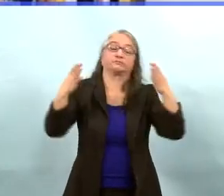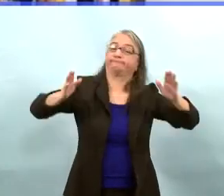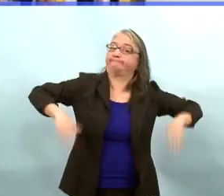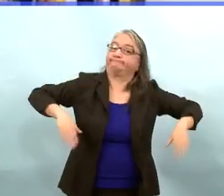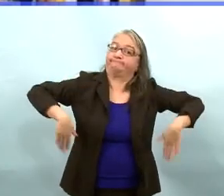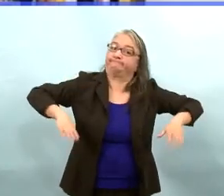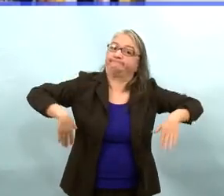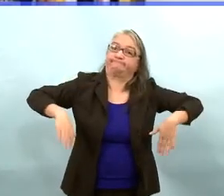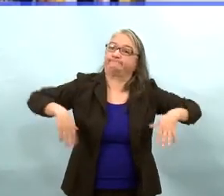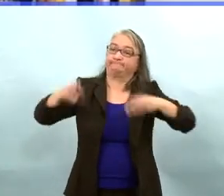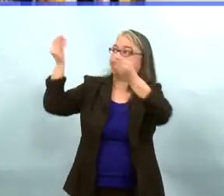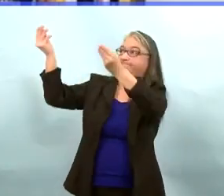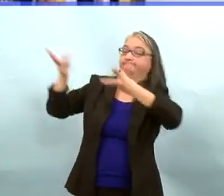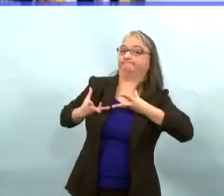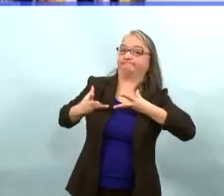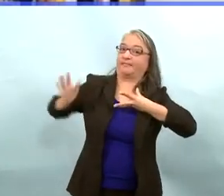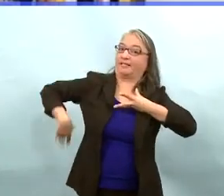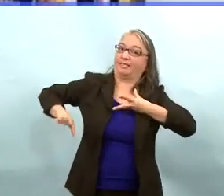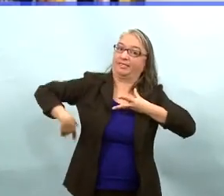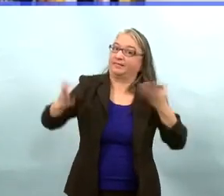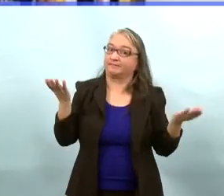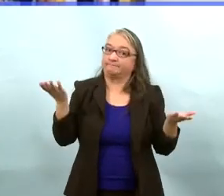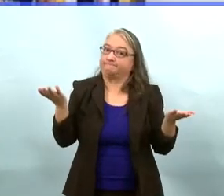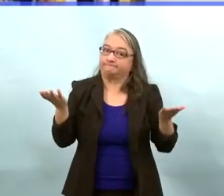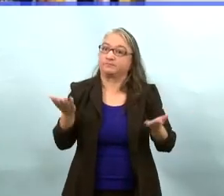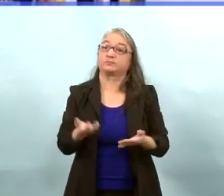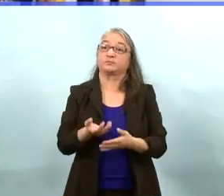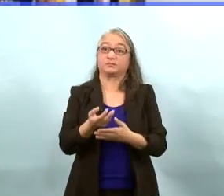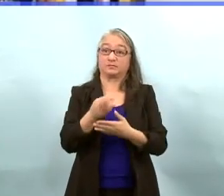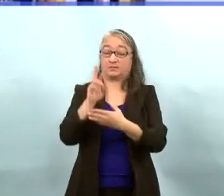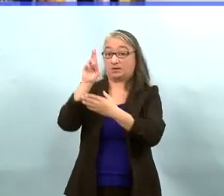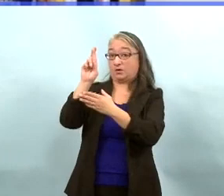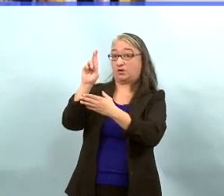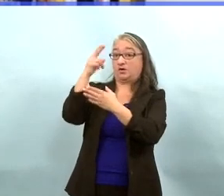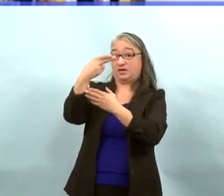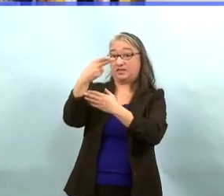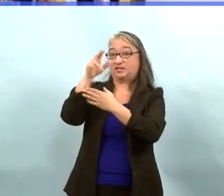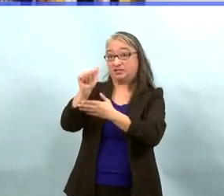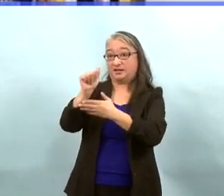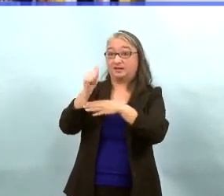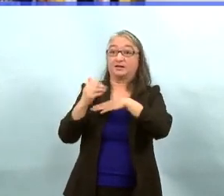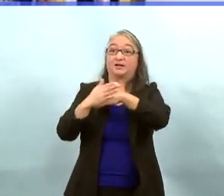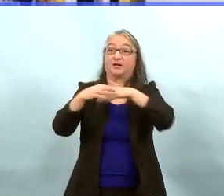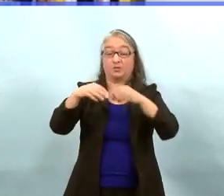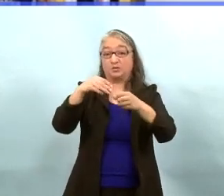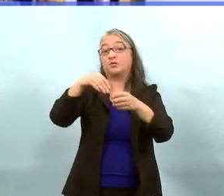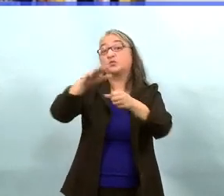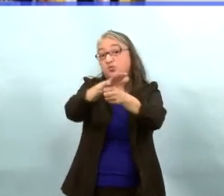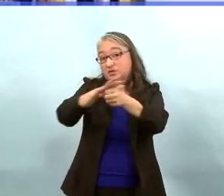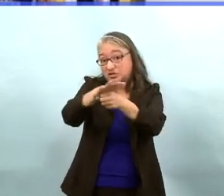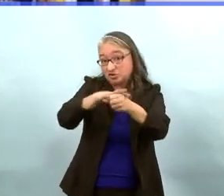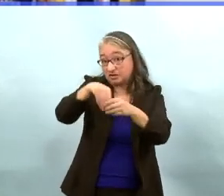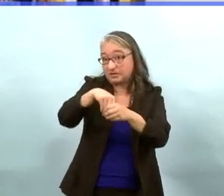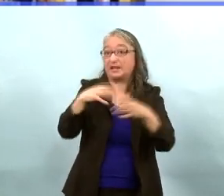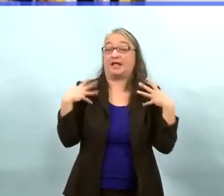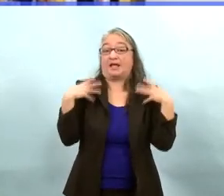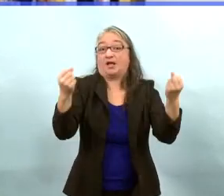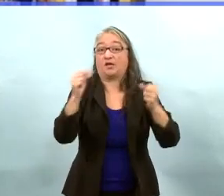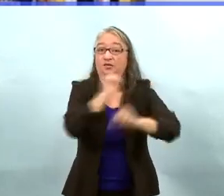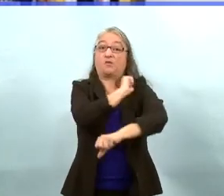quelle que soit la clinique d'ailleurs. Mais chaque autorité régionale de la santé est en train de travailler à l'heure actuelle pour mettre sur pied des